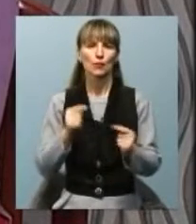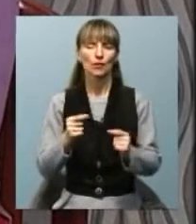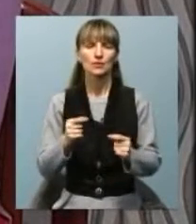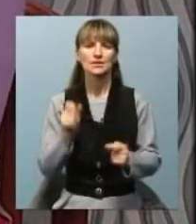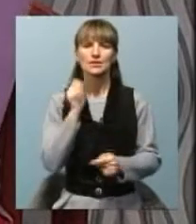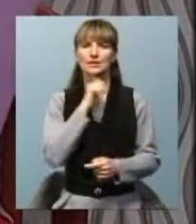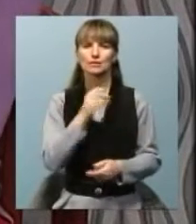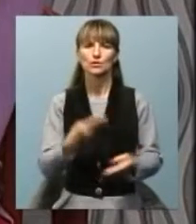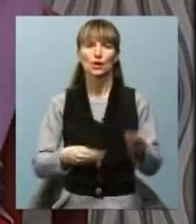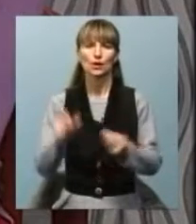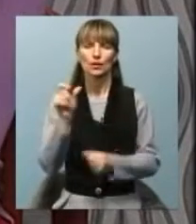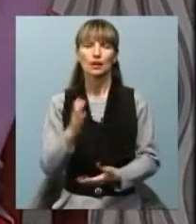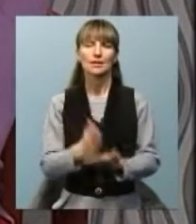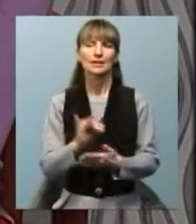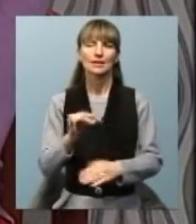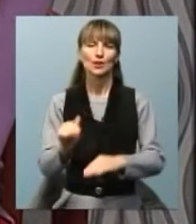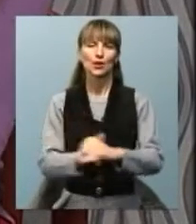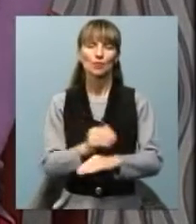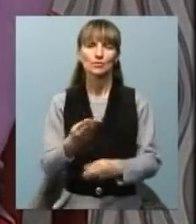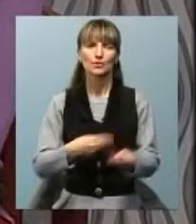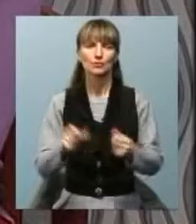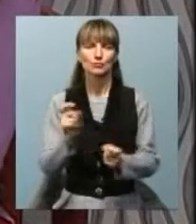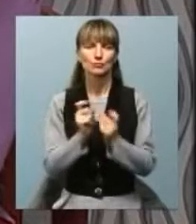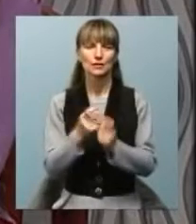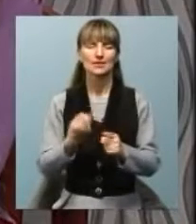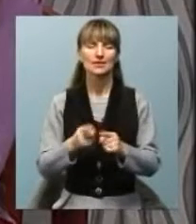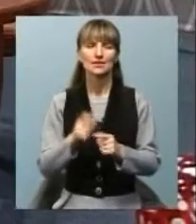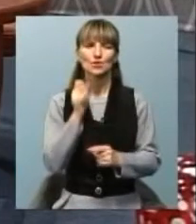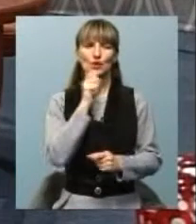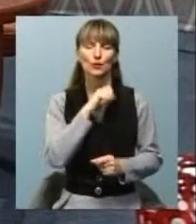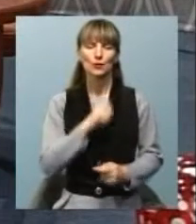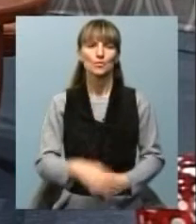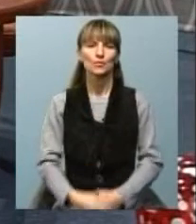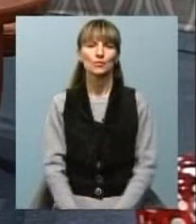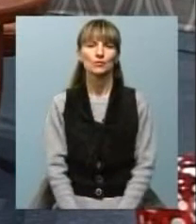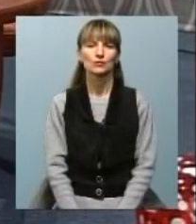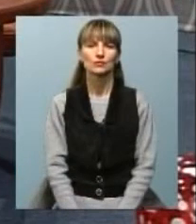злим чаклунам є і добрі чаклуни, котрі і борються з цим злом?